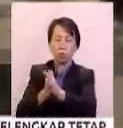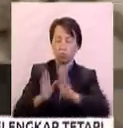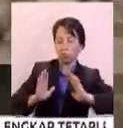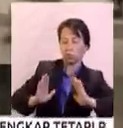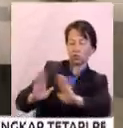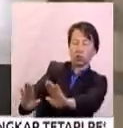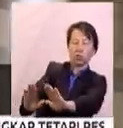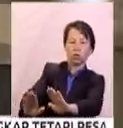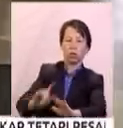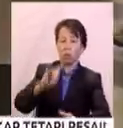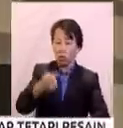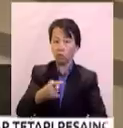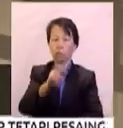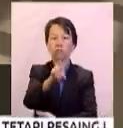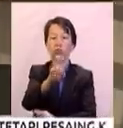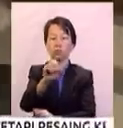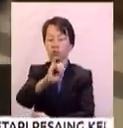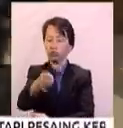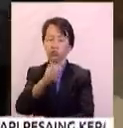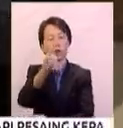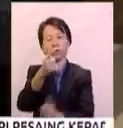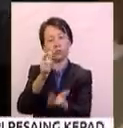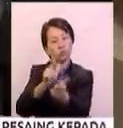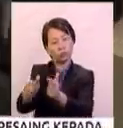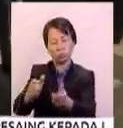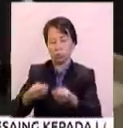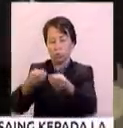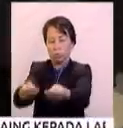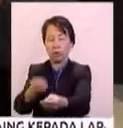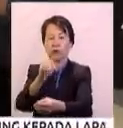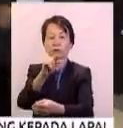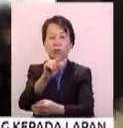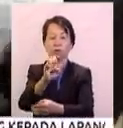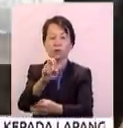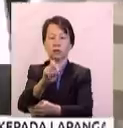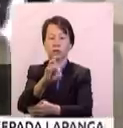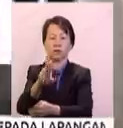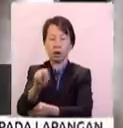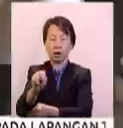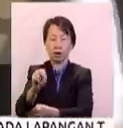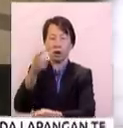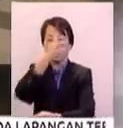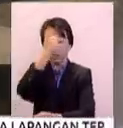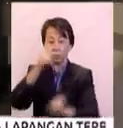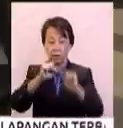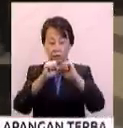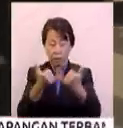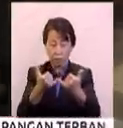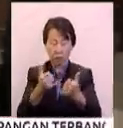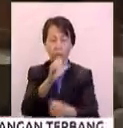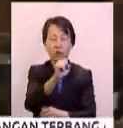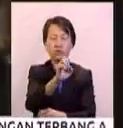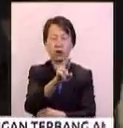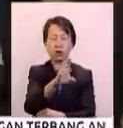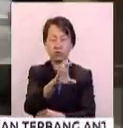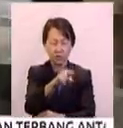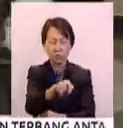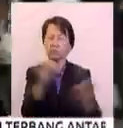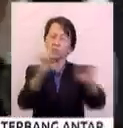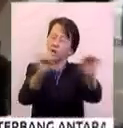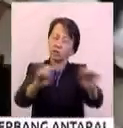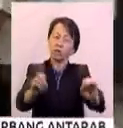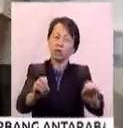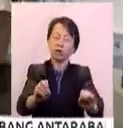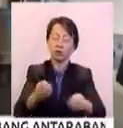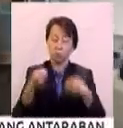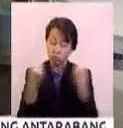dan hanya RM20 juta diluluskan untuk pemberian geran. Ia bukan sahaja kerana syarikat SRC tidak wujud ketika itu,